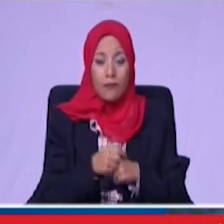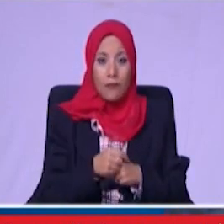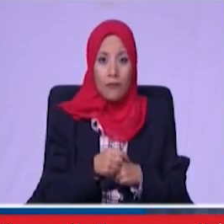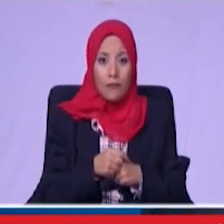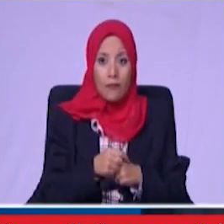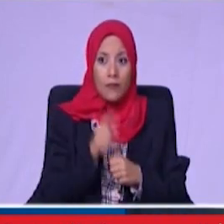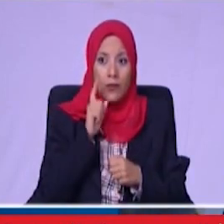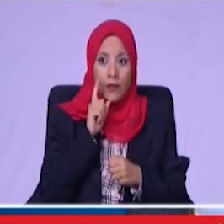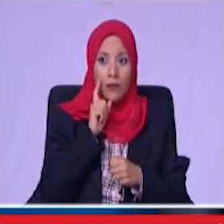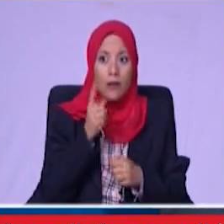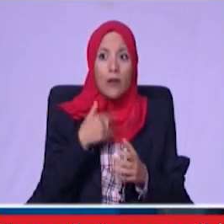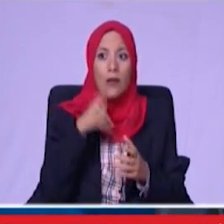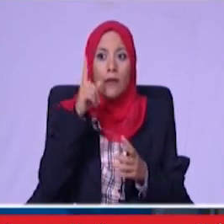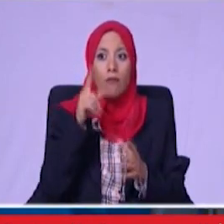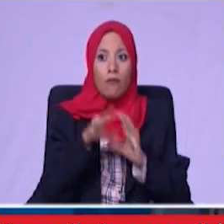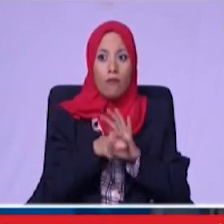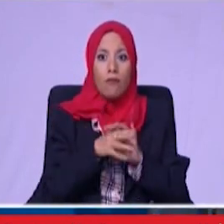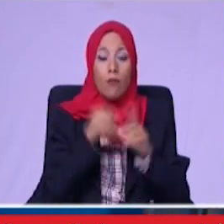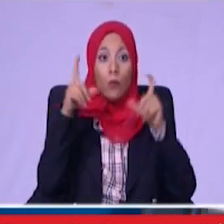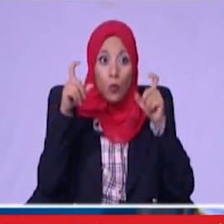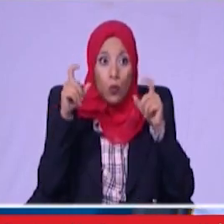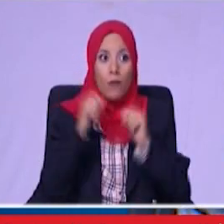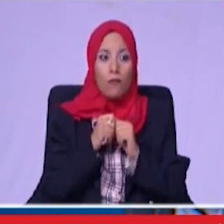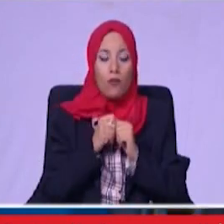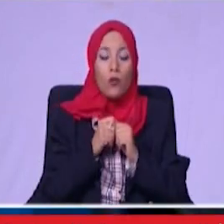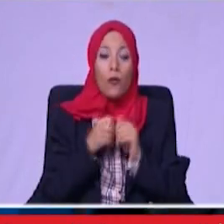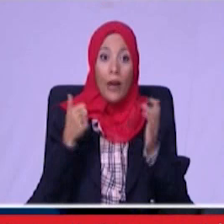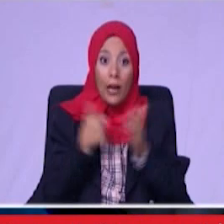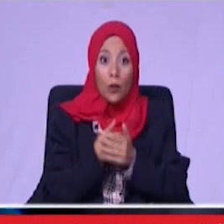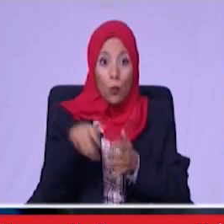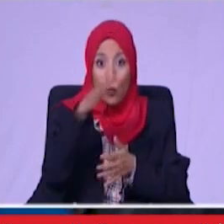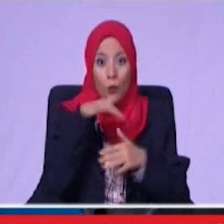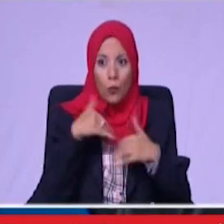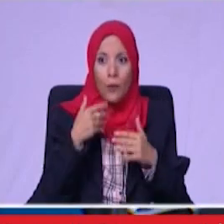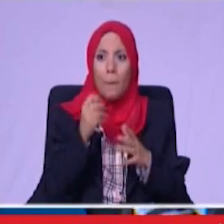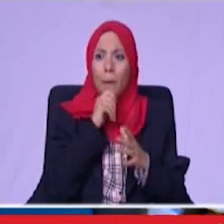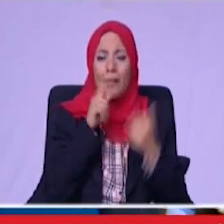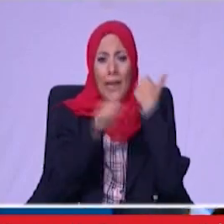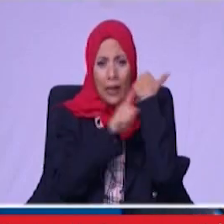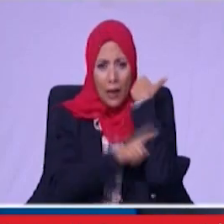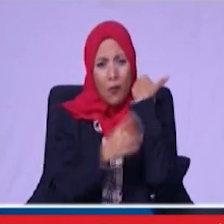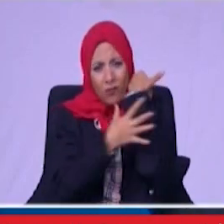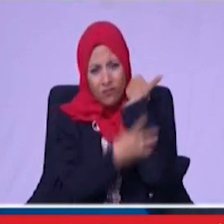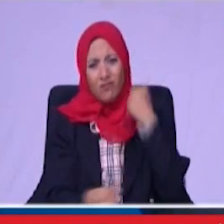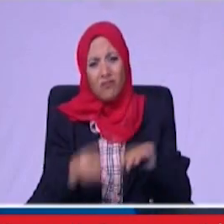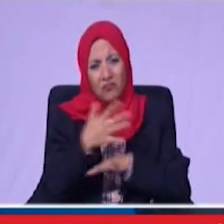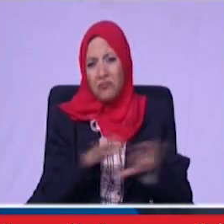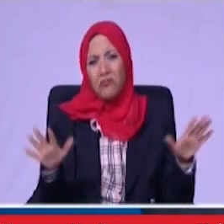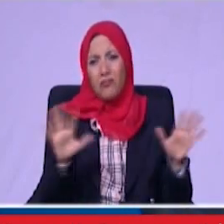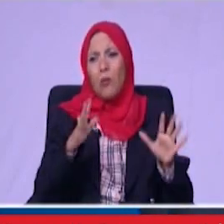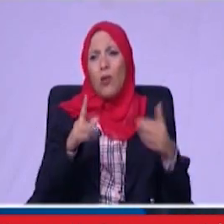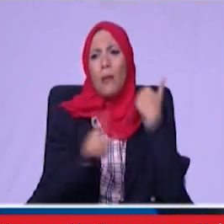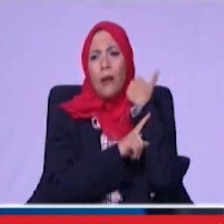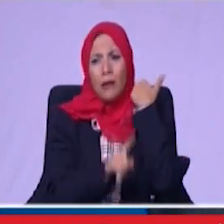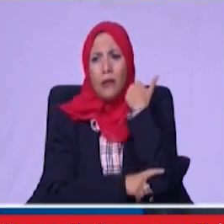يعني تخيل حضرتك كده كانها صوره يوم القيامه واحده ست سقطت سقطت بقى من حمل